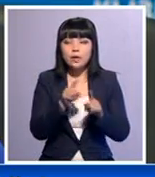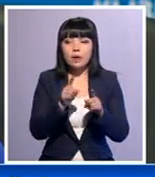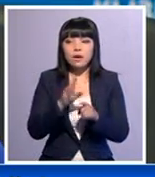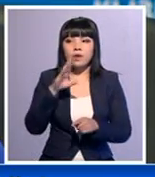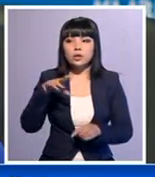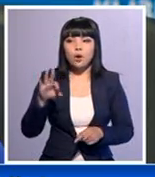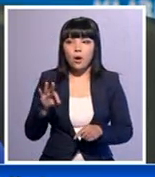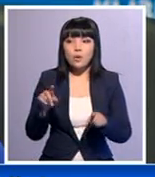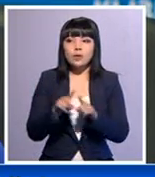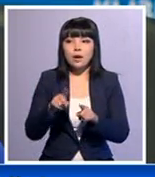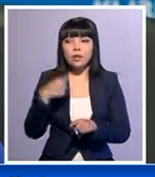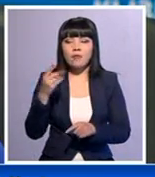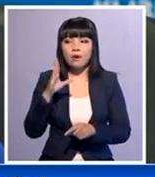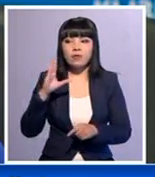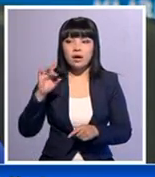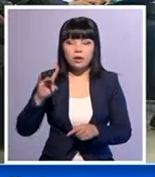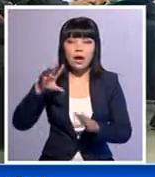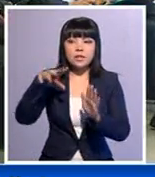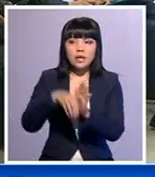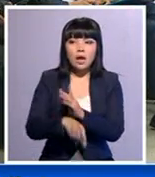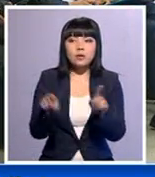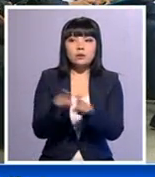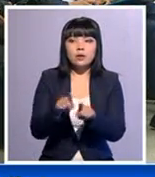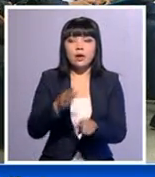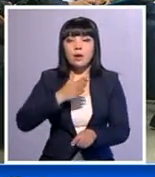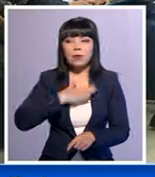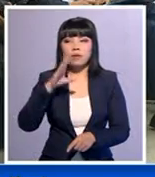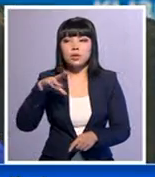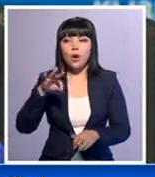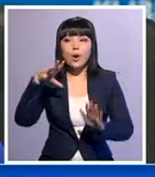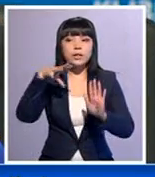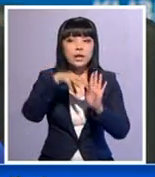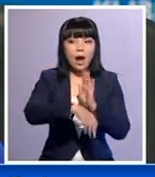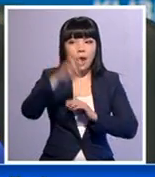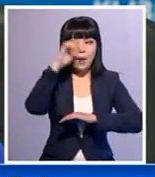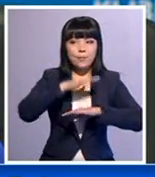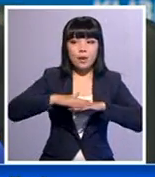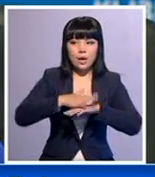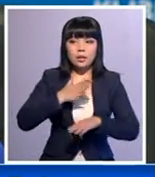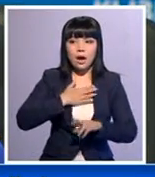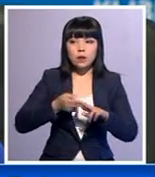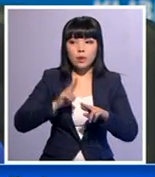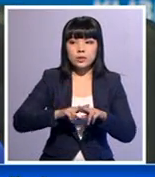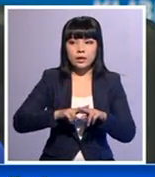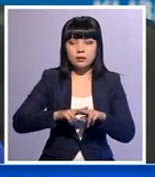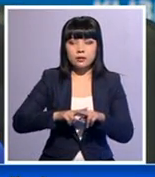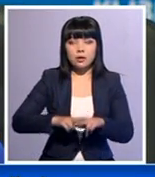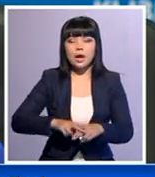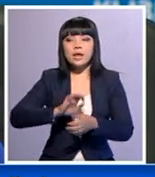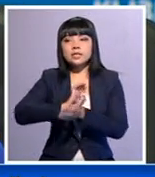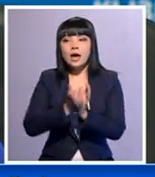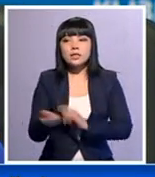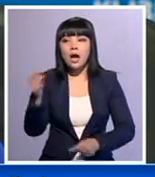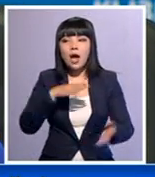ВТО-да жалпы уже баяғыда кірген. Біз ВТО-ға кірген мемлекеттермен осындай